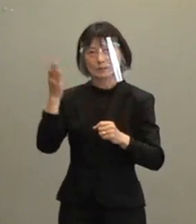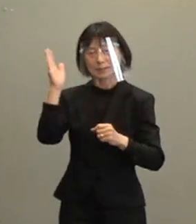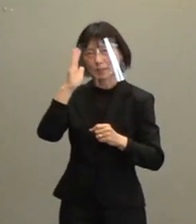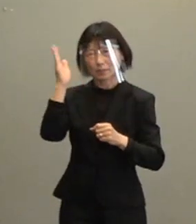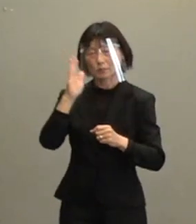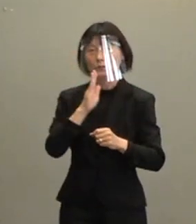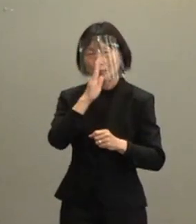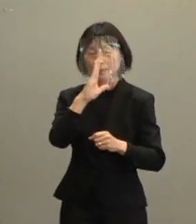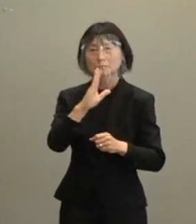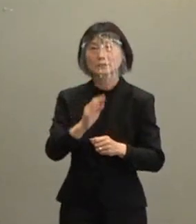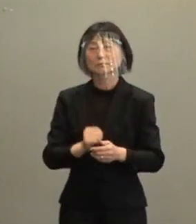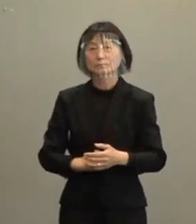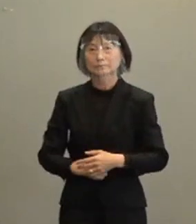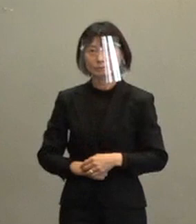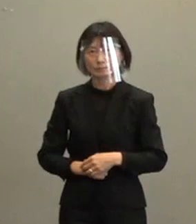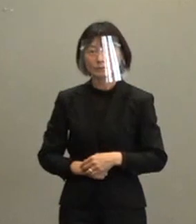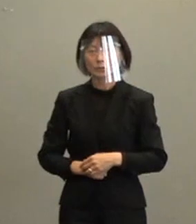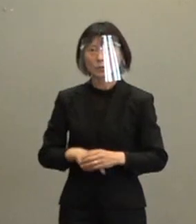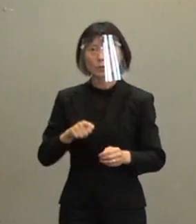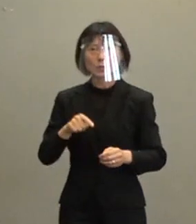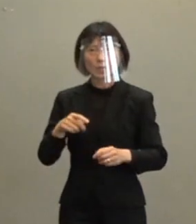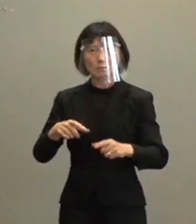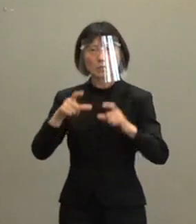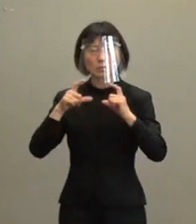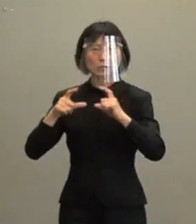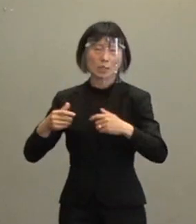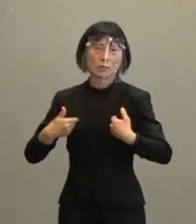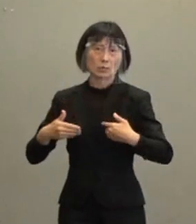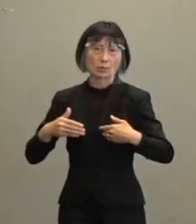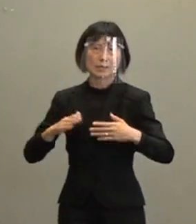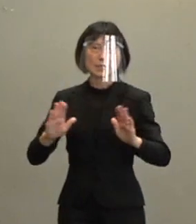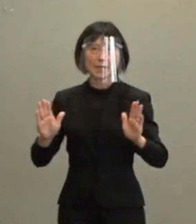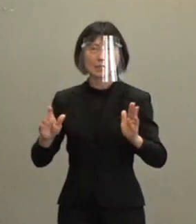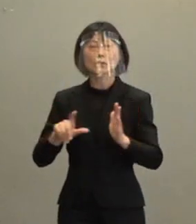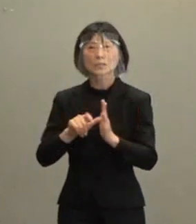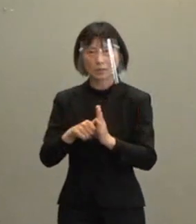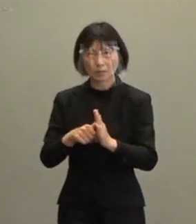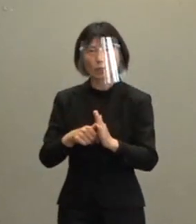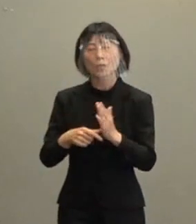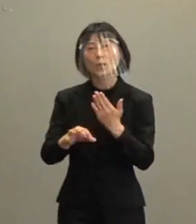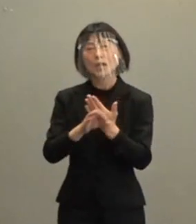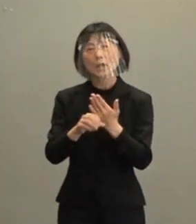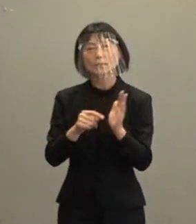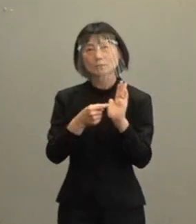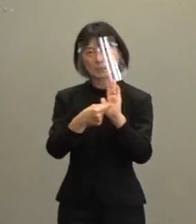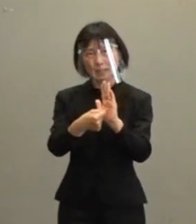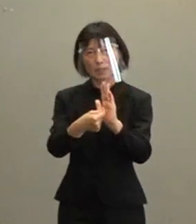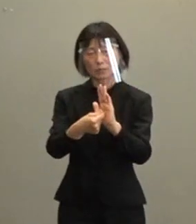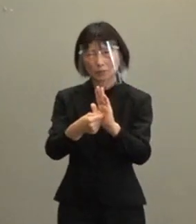お願いいたします。これはマスクを不要とする場合の一例を示したものでありますが、その